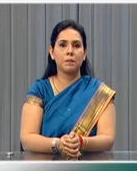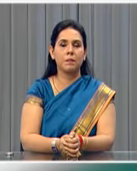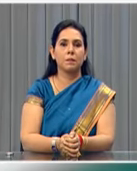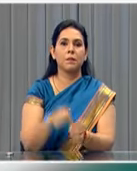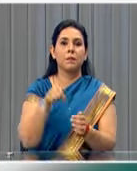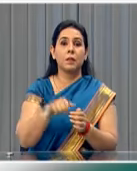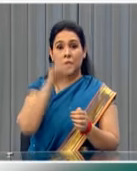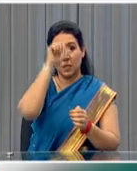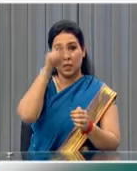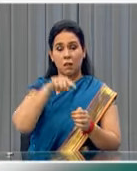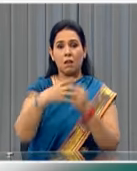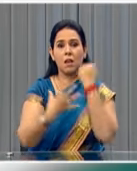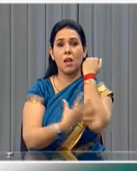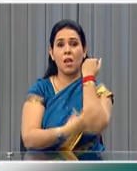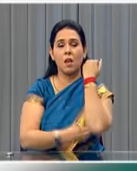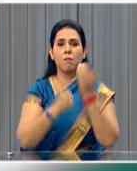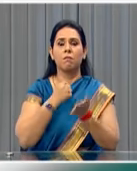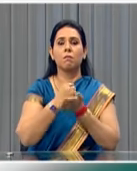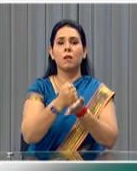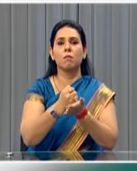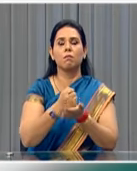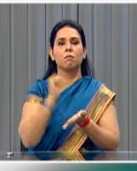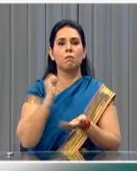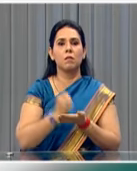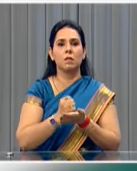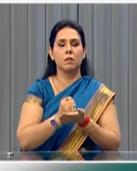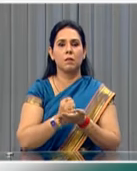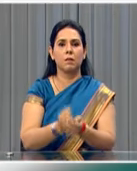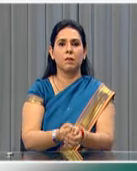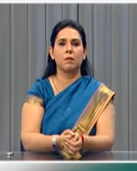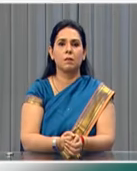इस देश के गरीब को काम आनी चाहिए।